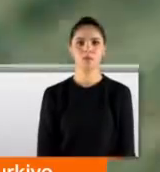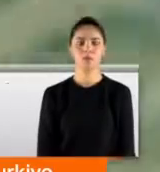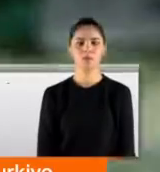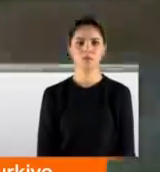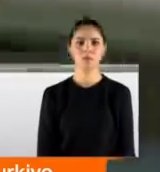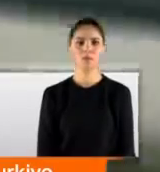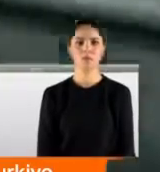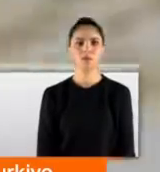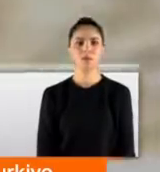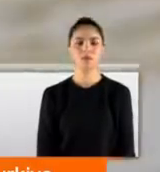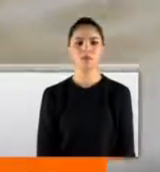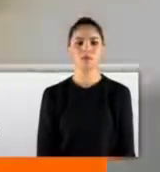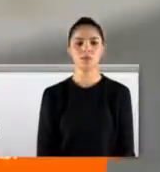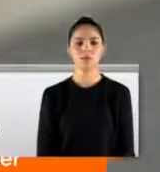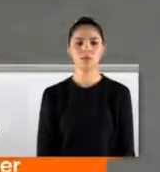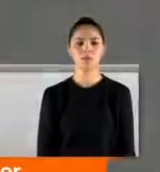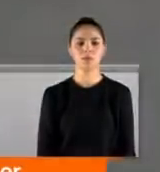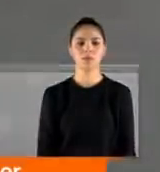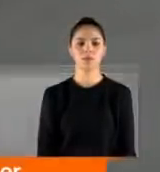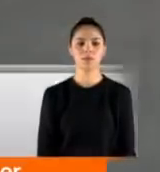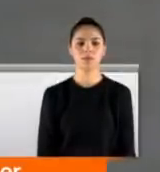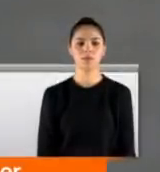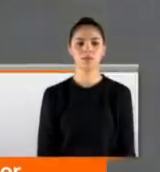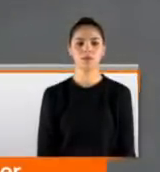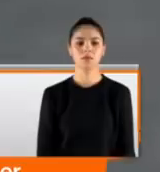Bir şey olmadı. Arabanın kaskosu var mıydı?